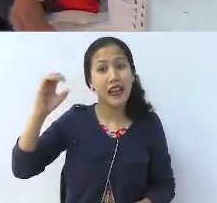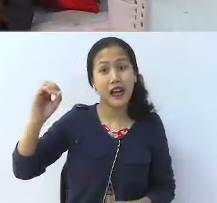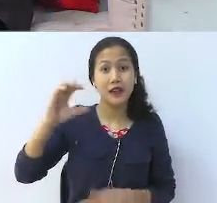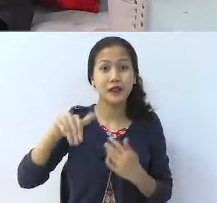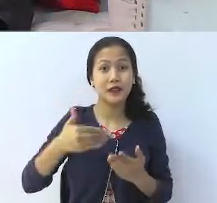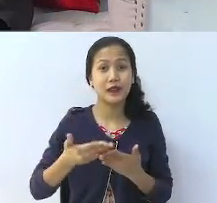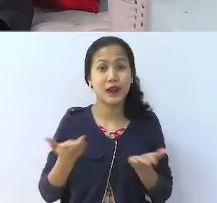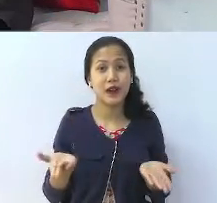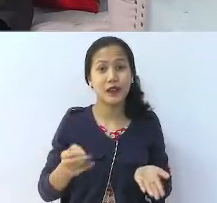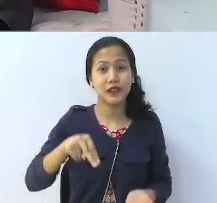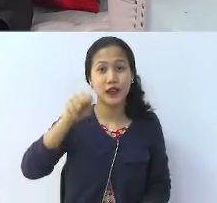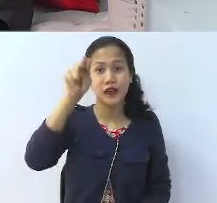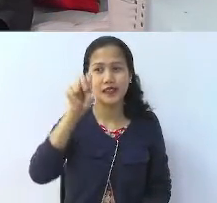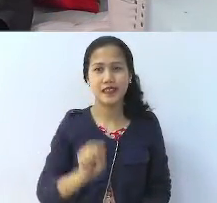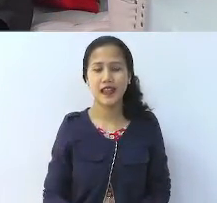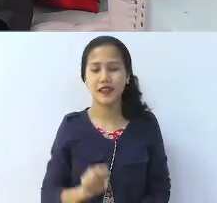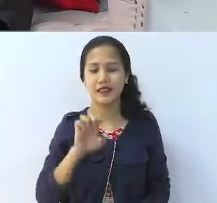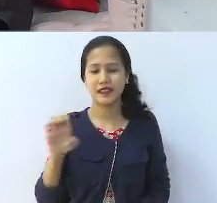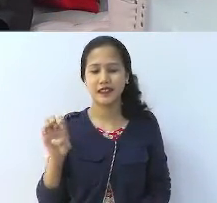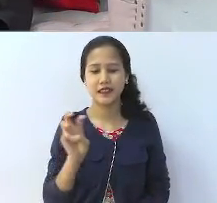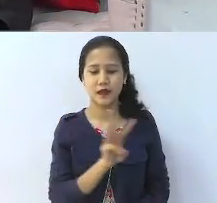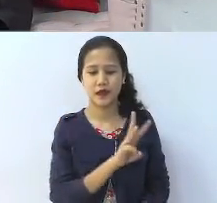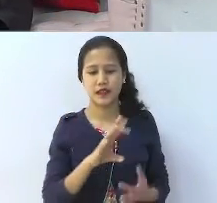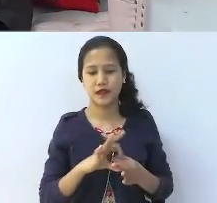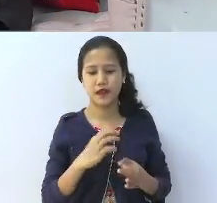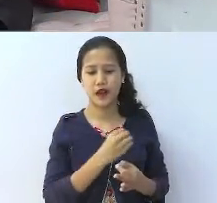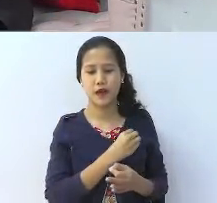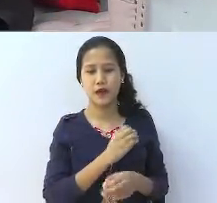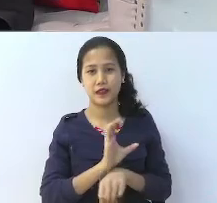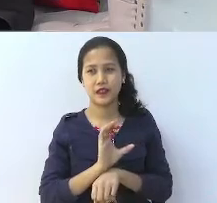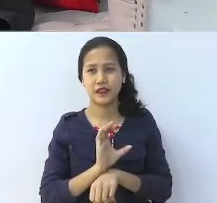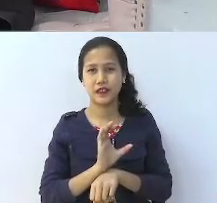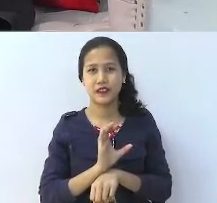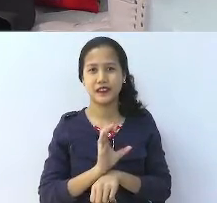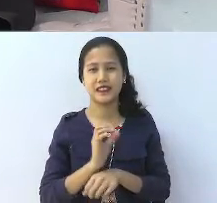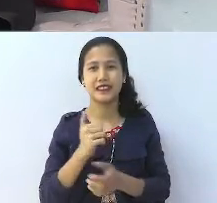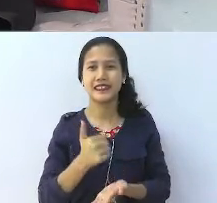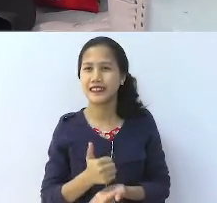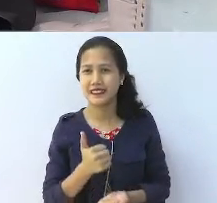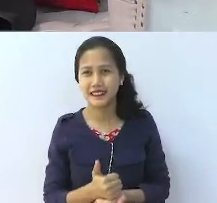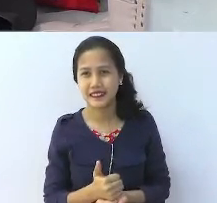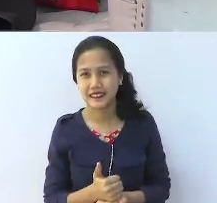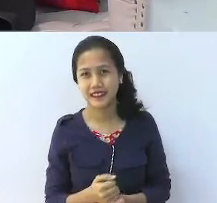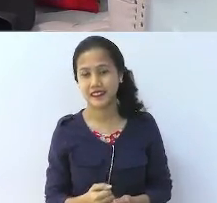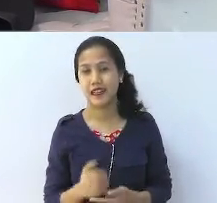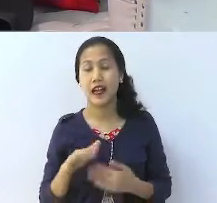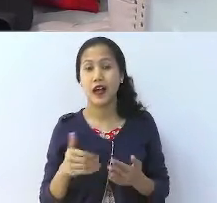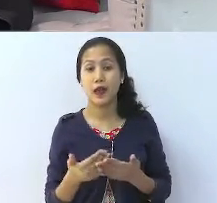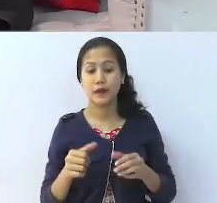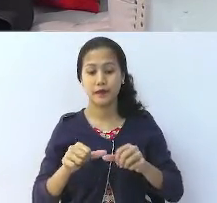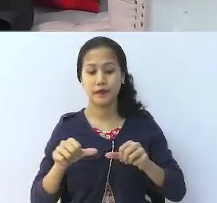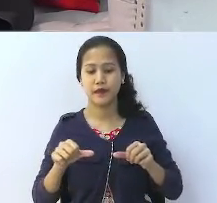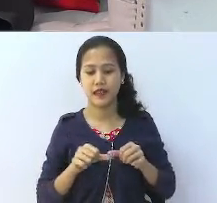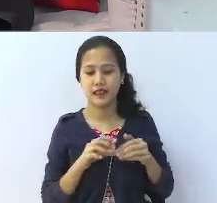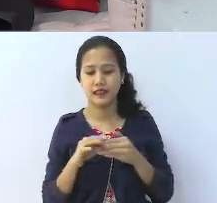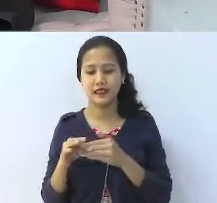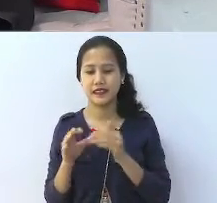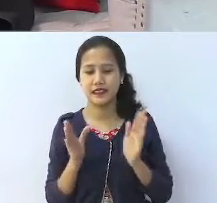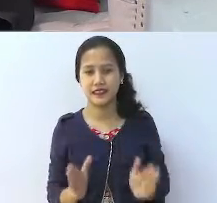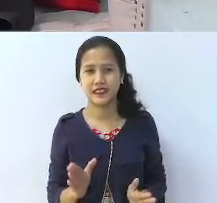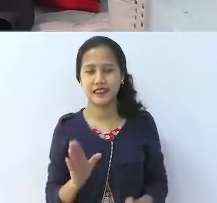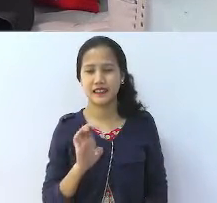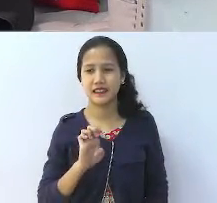po. Anyway, ang importante may boses. Yun! Binabati ko ang mga